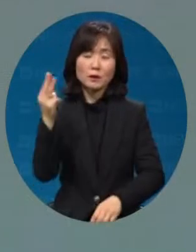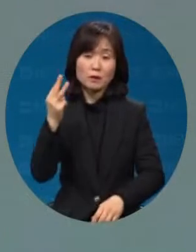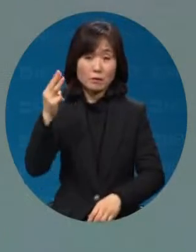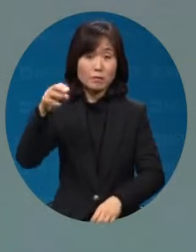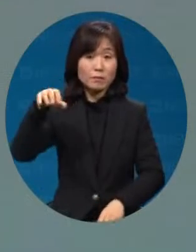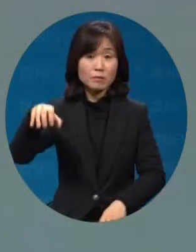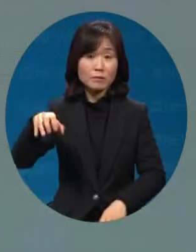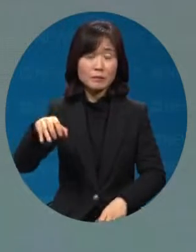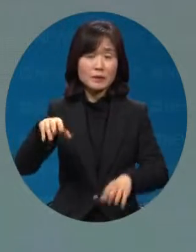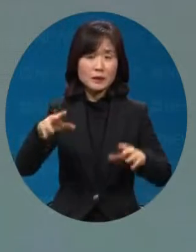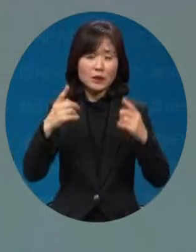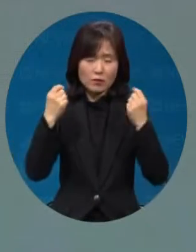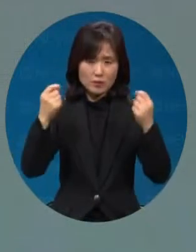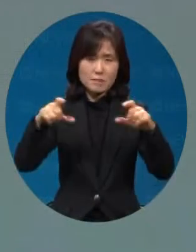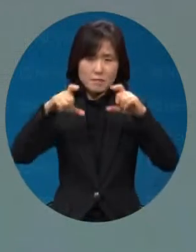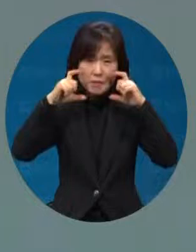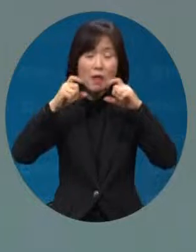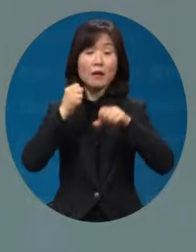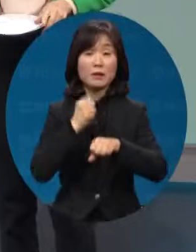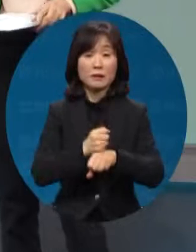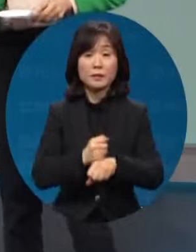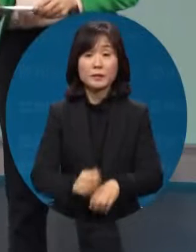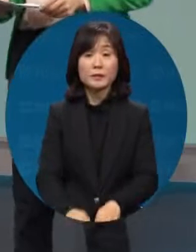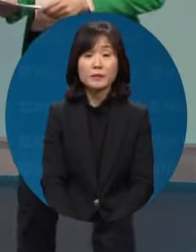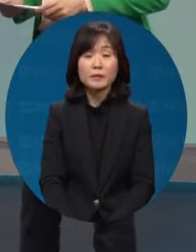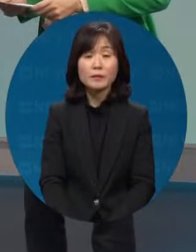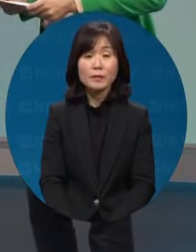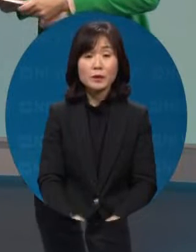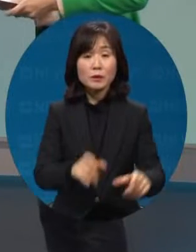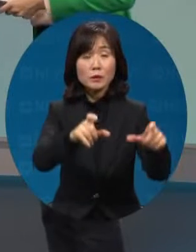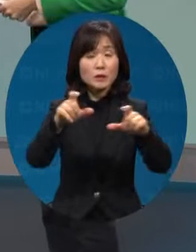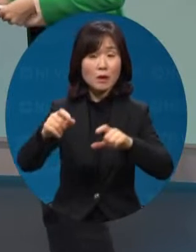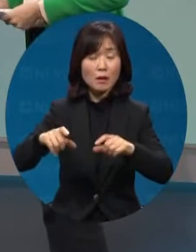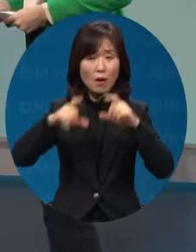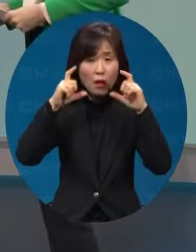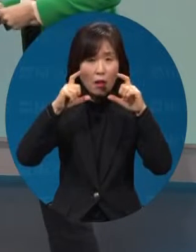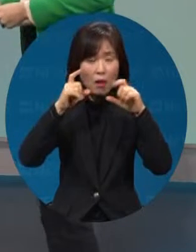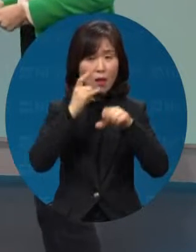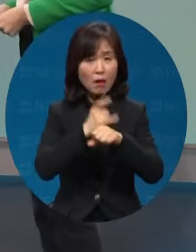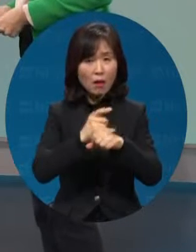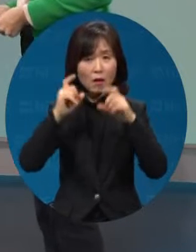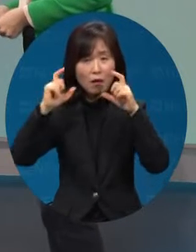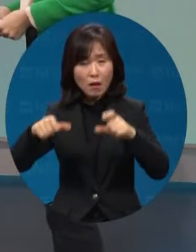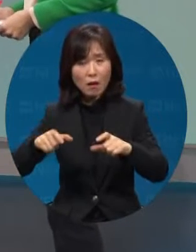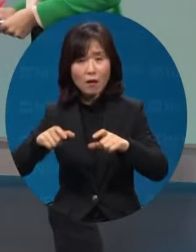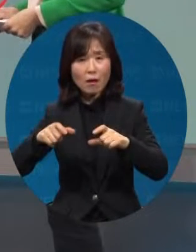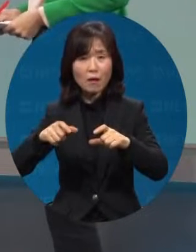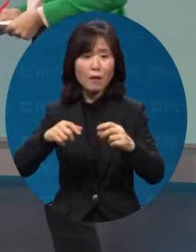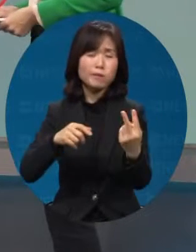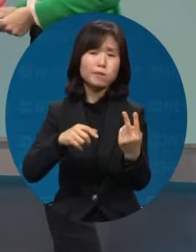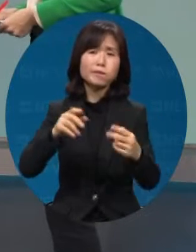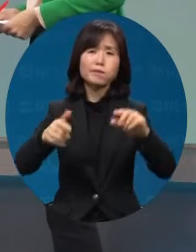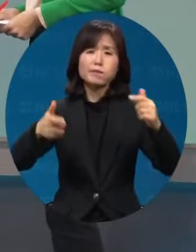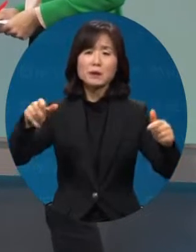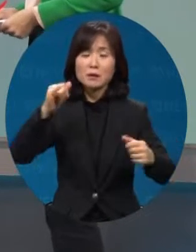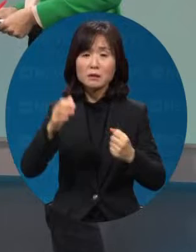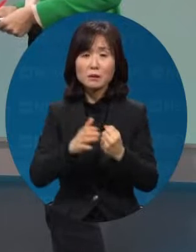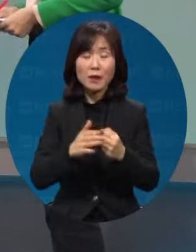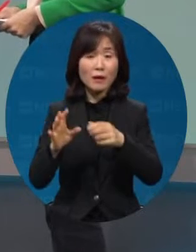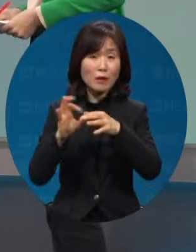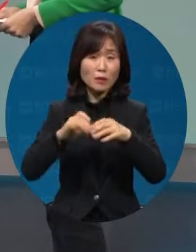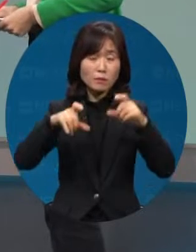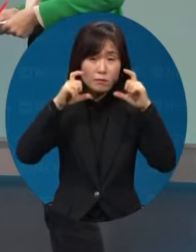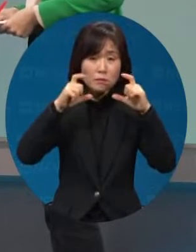아직까지는 유보적인 태도를 보이고 있습니다. 네. 이렇게 주마다 마스크를 쓰는 주가 있고 안 쓰는 주가 있다 보니까 계속 쓰는 주의